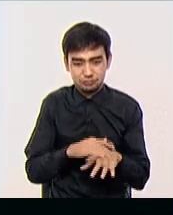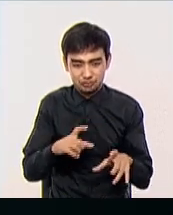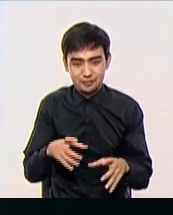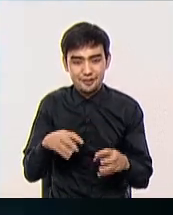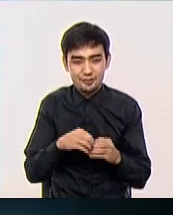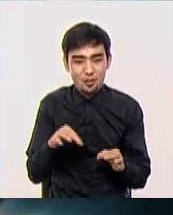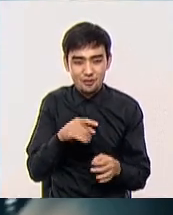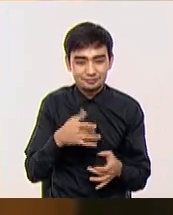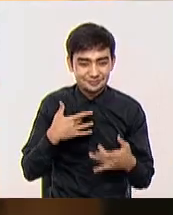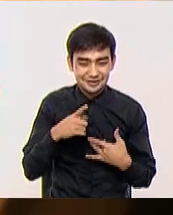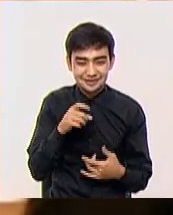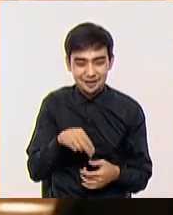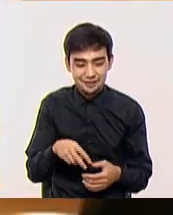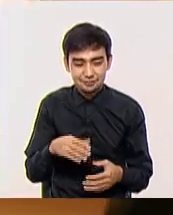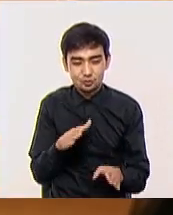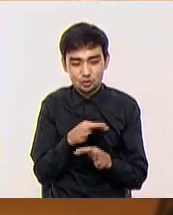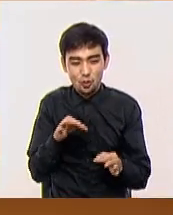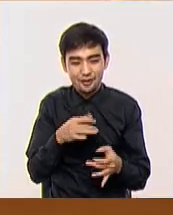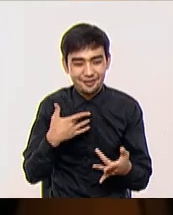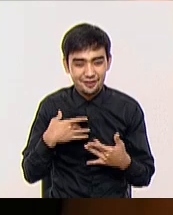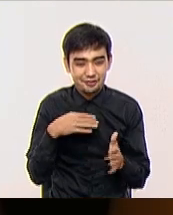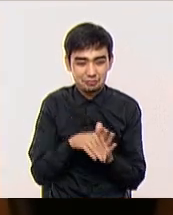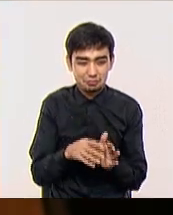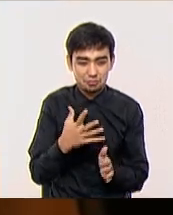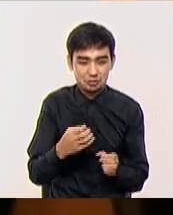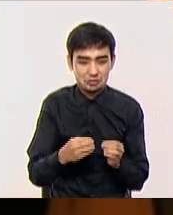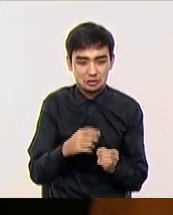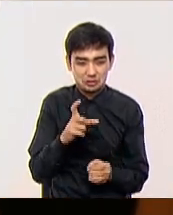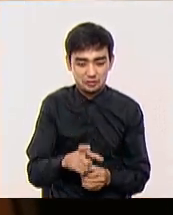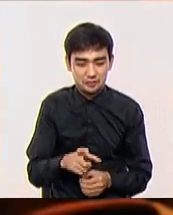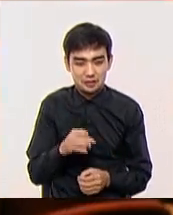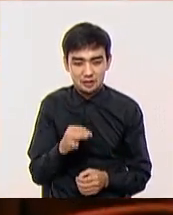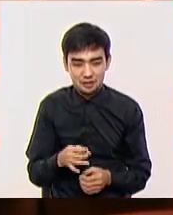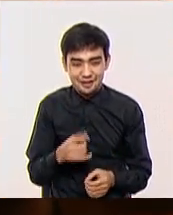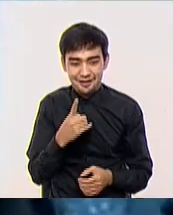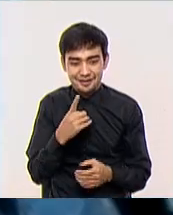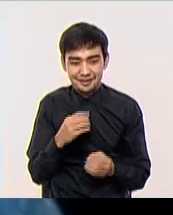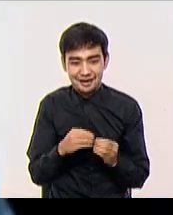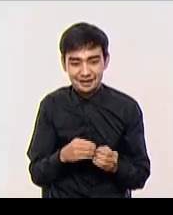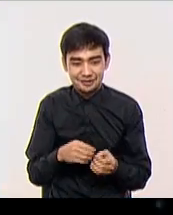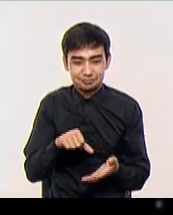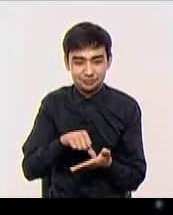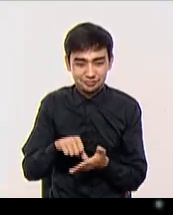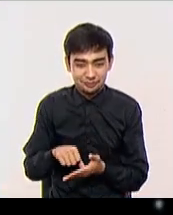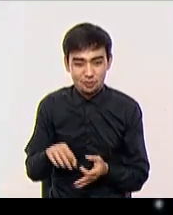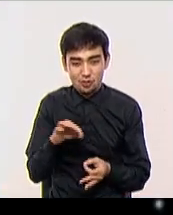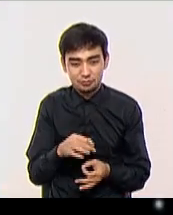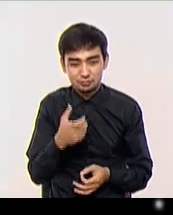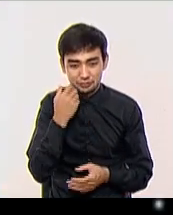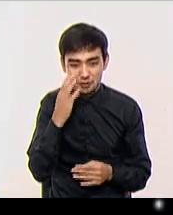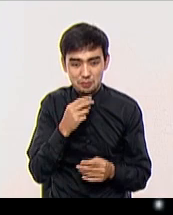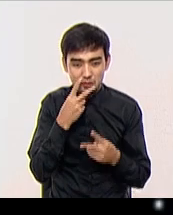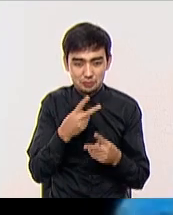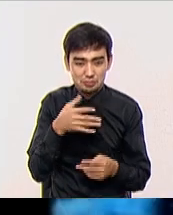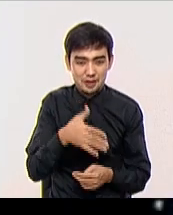Вместимость зрительного зала местного музыкально-драматического театра – 510 человек. То есть за 10 спектаклей постановку смогут